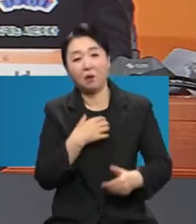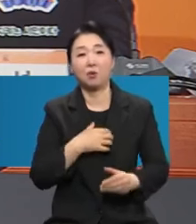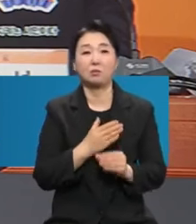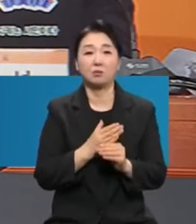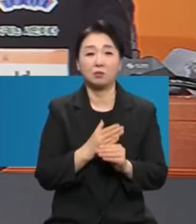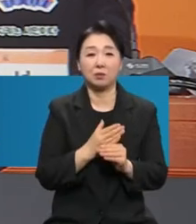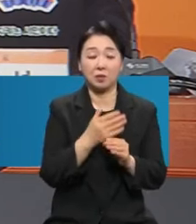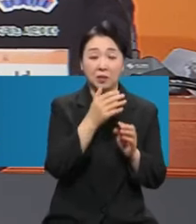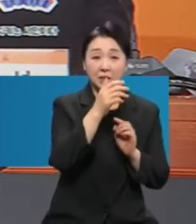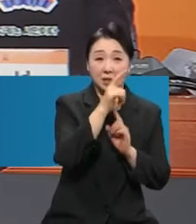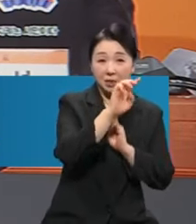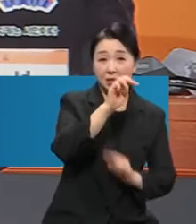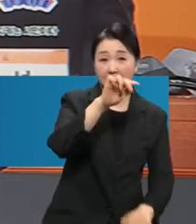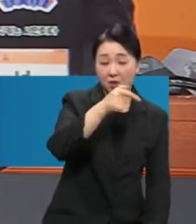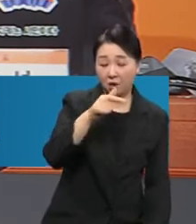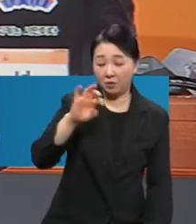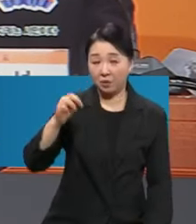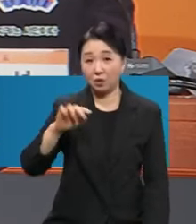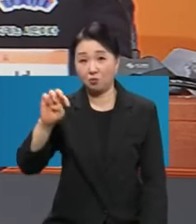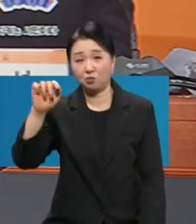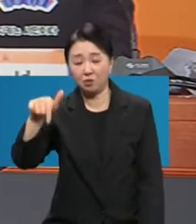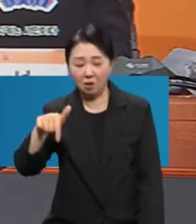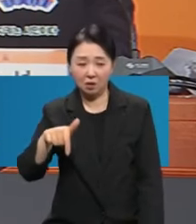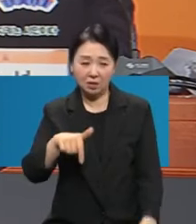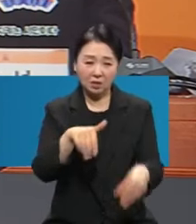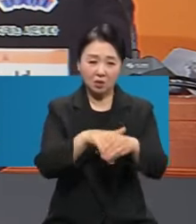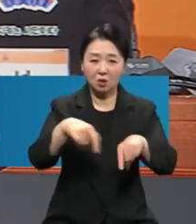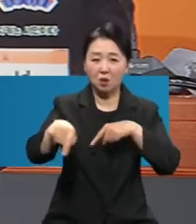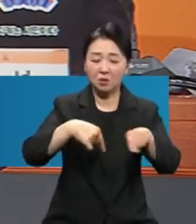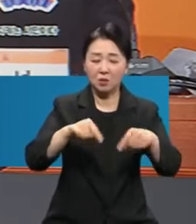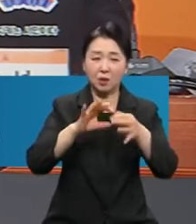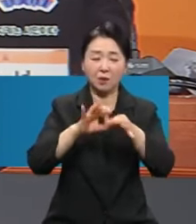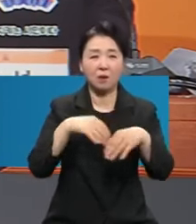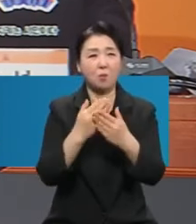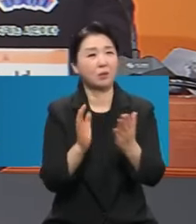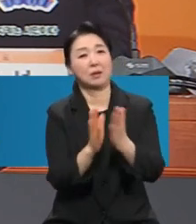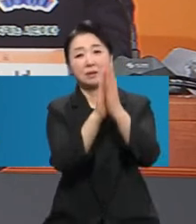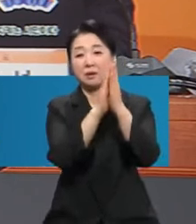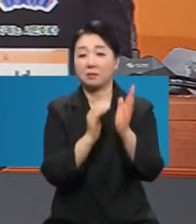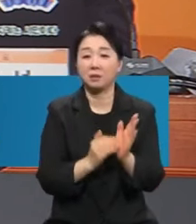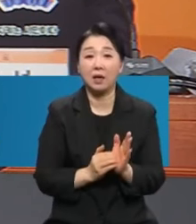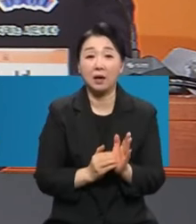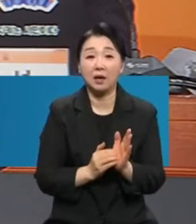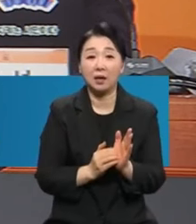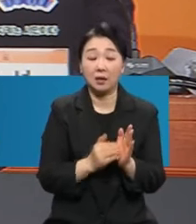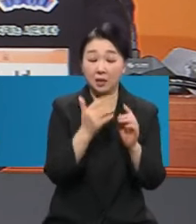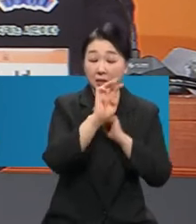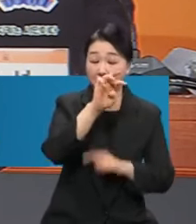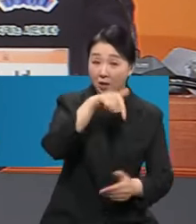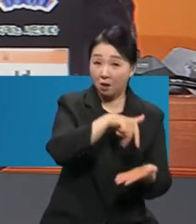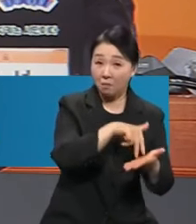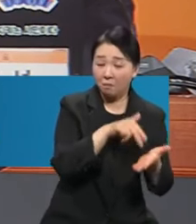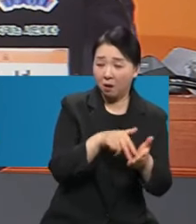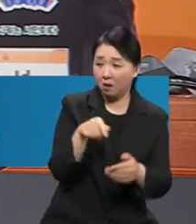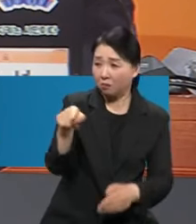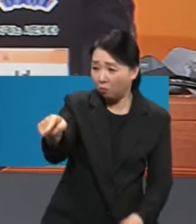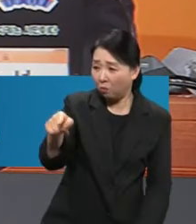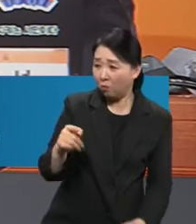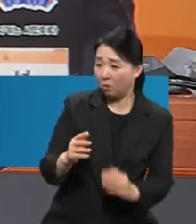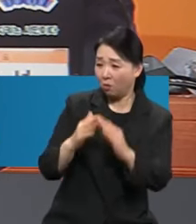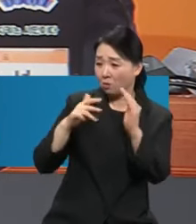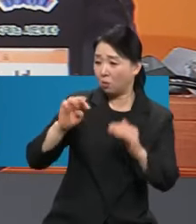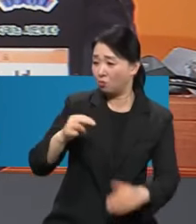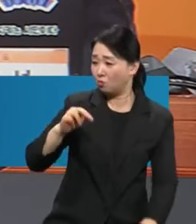이준석 대표 양측이 선거지휘권 등을 놓고 크게 충돌한 건데요. 이낙연 대표 측은 전두환 같다는 표현까지